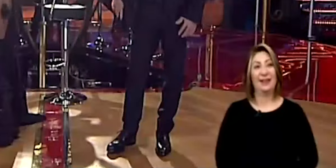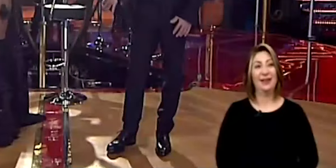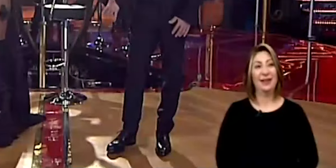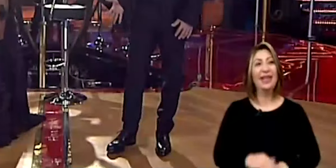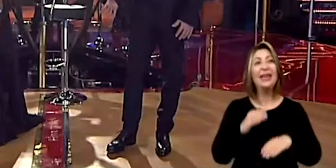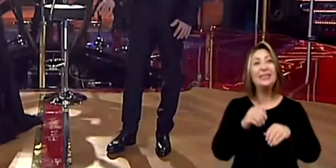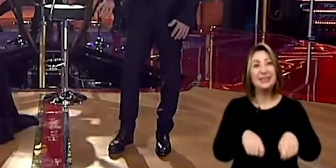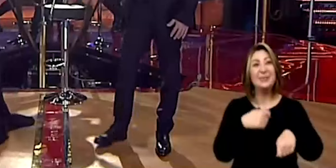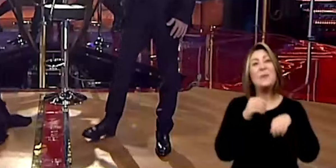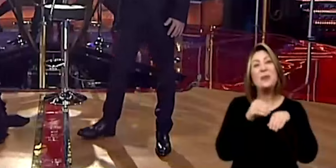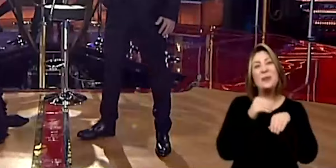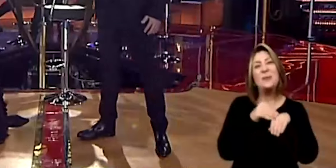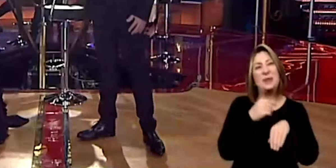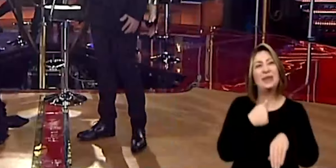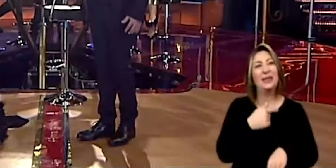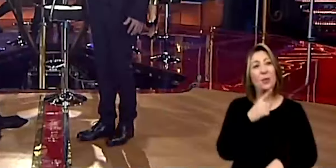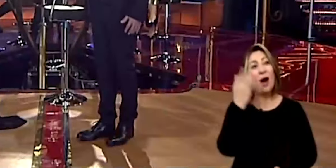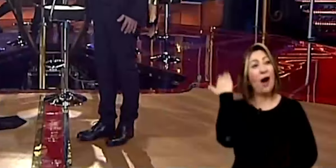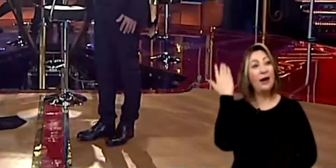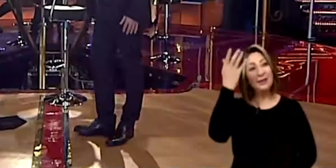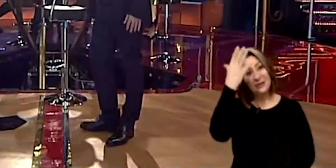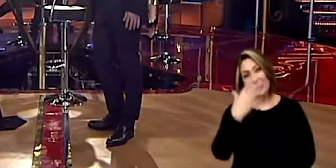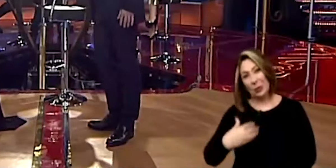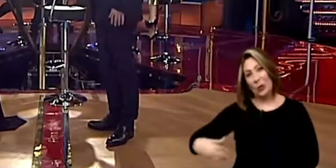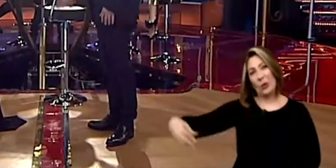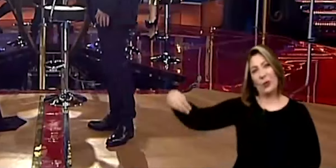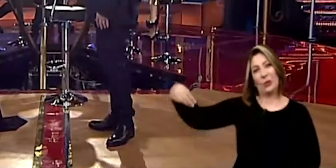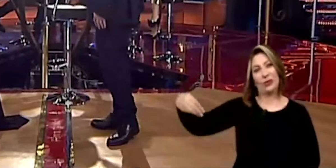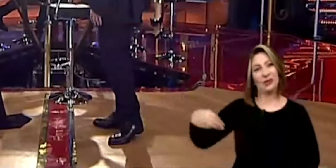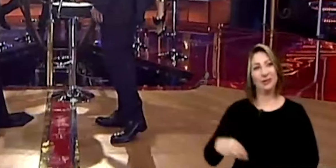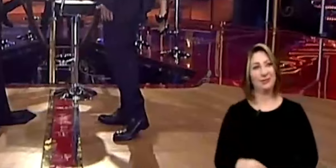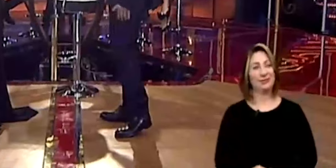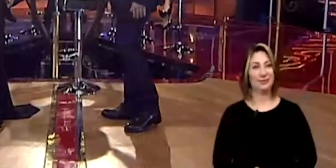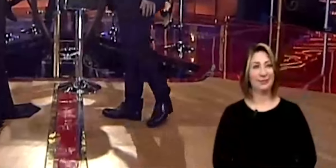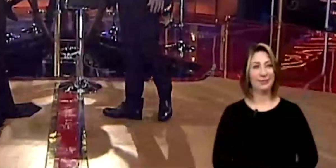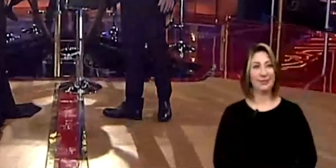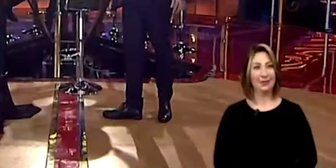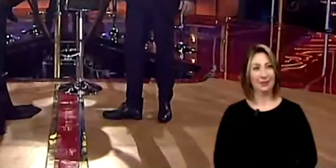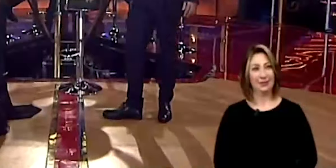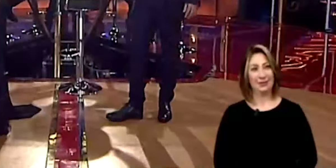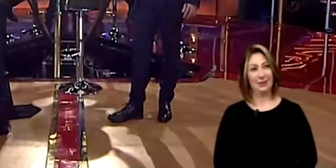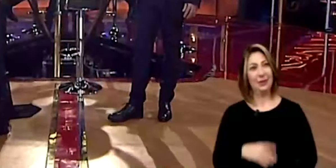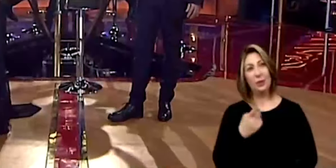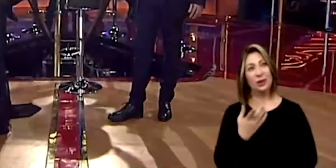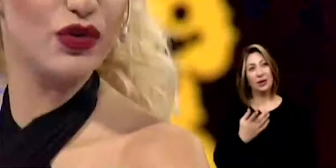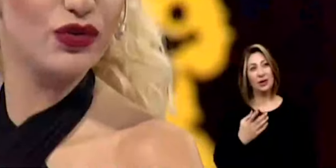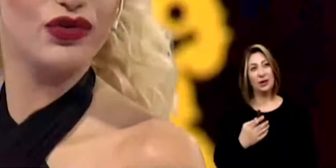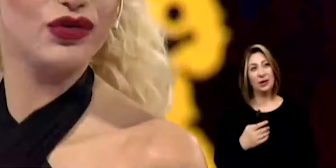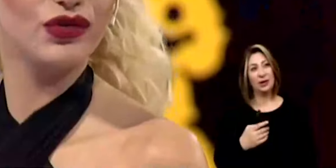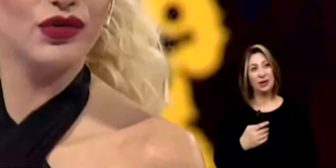pisi. Çizmeli pisi pisi. Evet. Bu arkanızdan da böyle bir fören şöfele değil mi bir şey? Bunun ismi nedir?